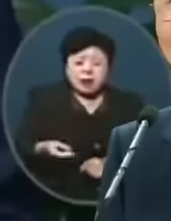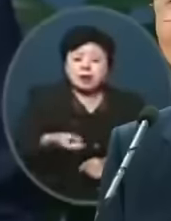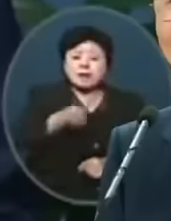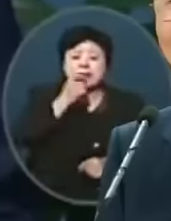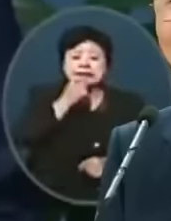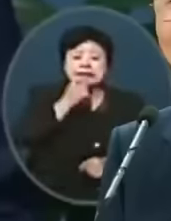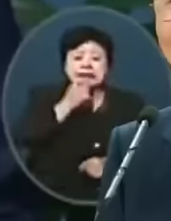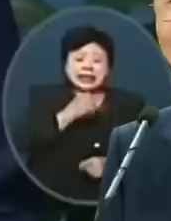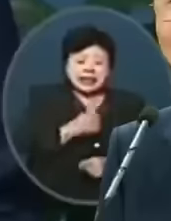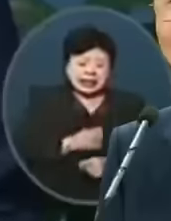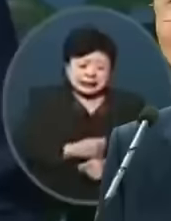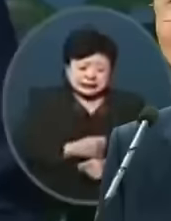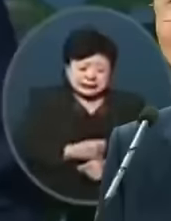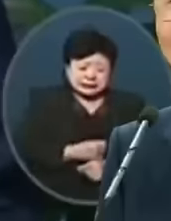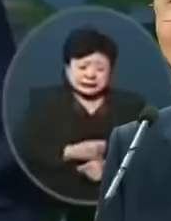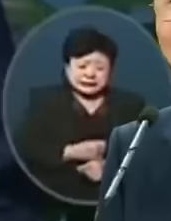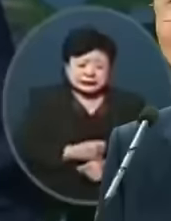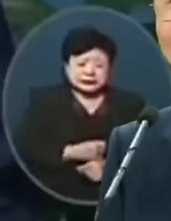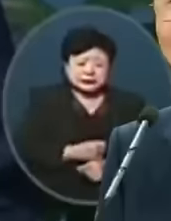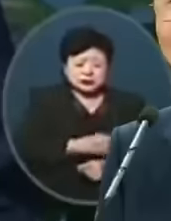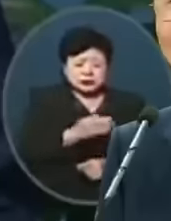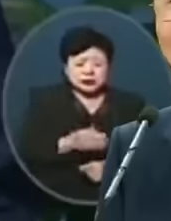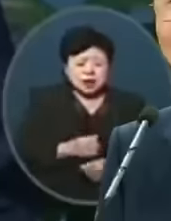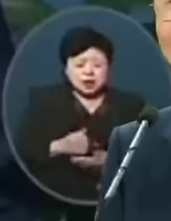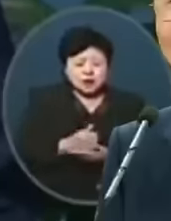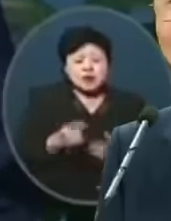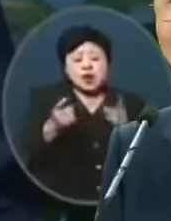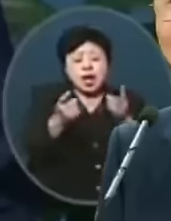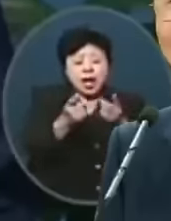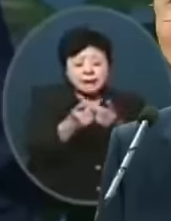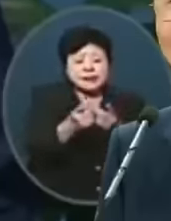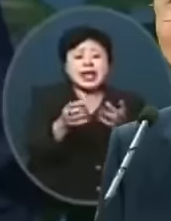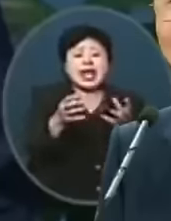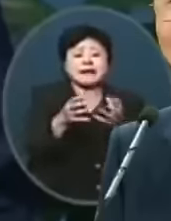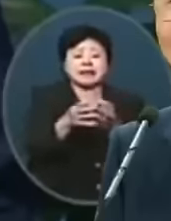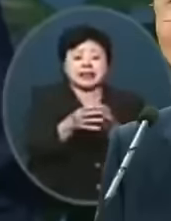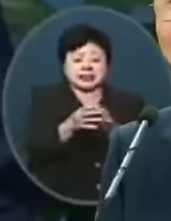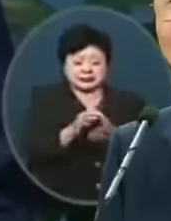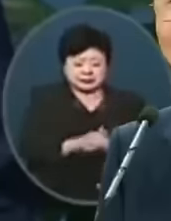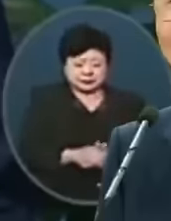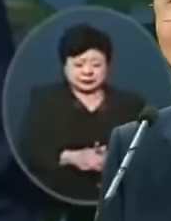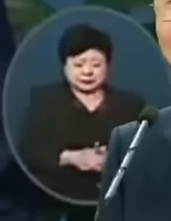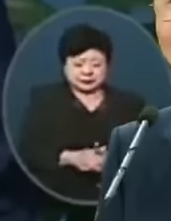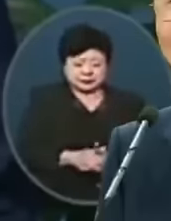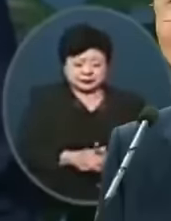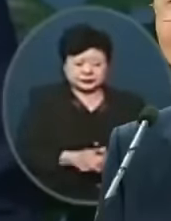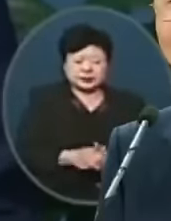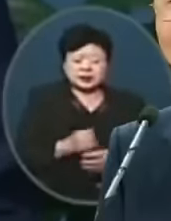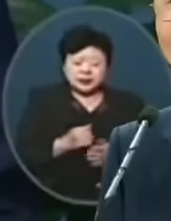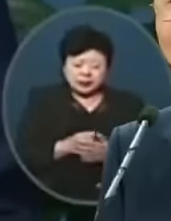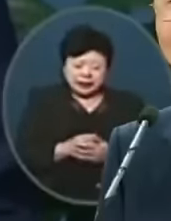마시게 할 정도로 우리와 운명을 같이 하자는 것입니다. 그러므로